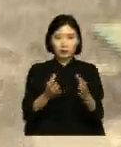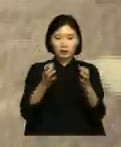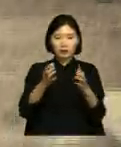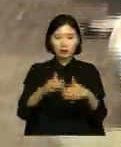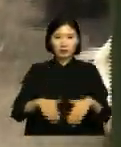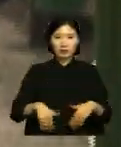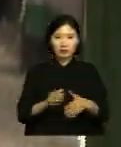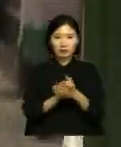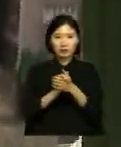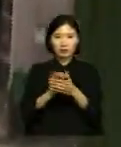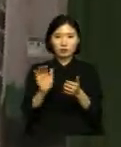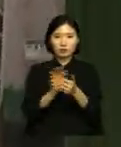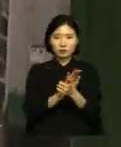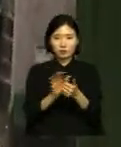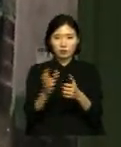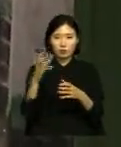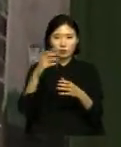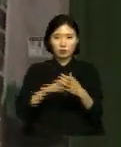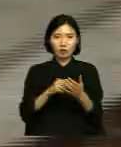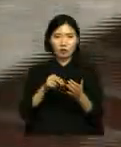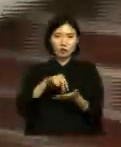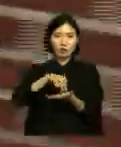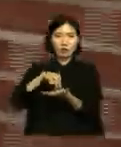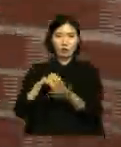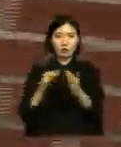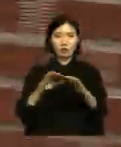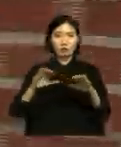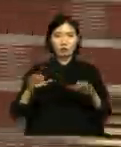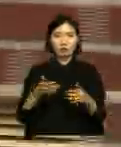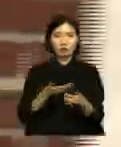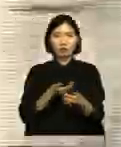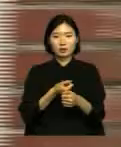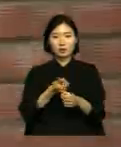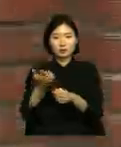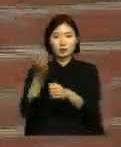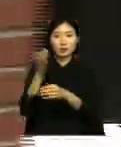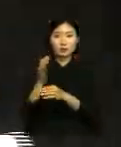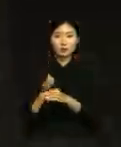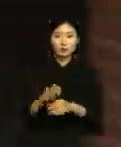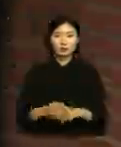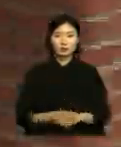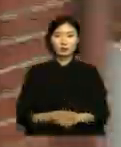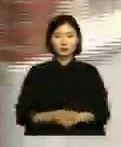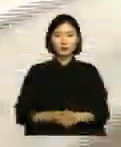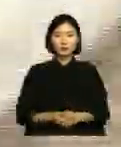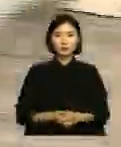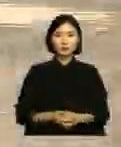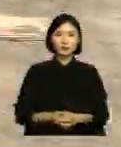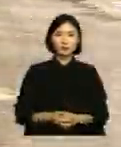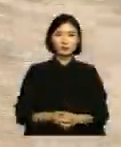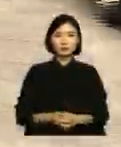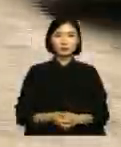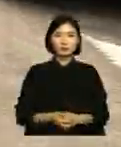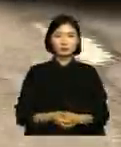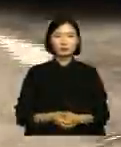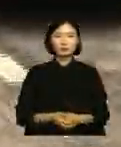위로를 담아 외로운 이웃에게 전하고 있습니다. 딜라이브 서울경기 케이블TV 이상범입니다.